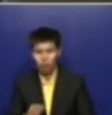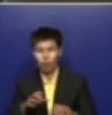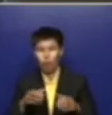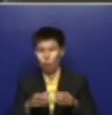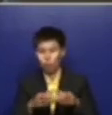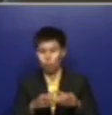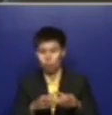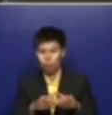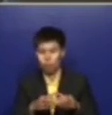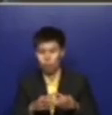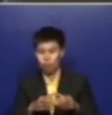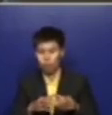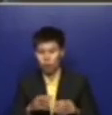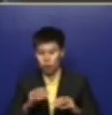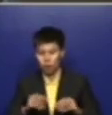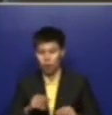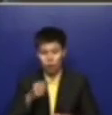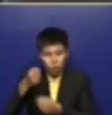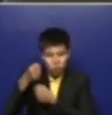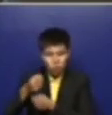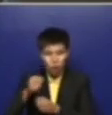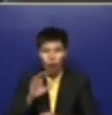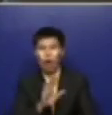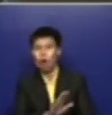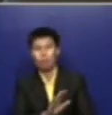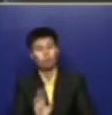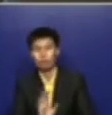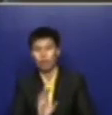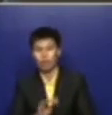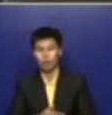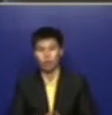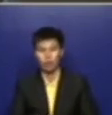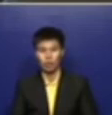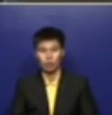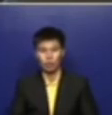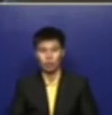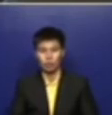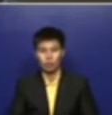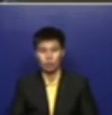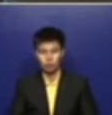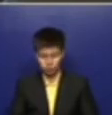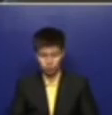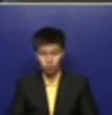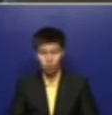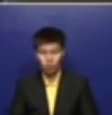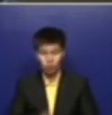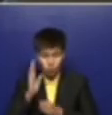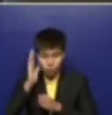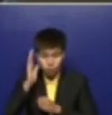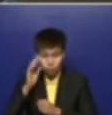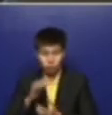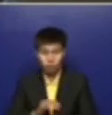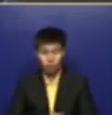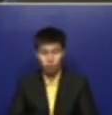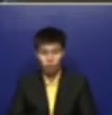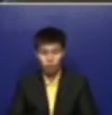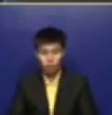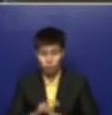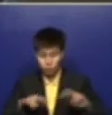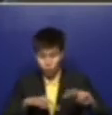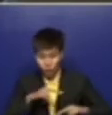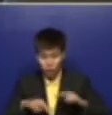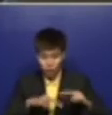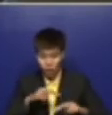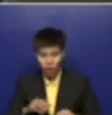ฐมนตรีนะครับที่จะให้ไปดำเนินการขออนุญาตเรียนว่าในการดำเนินการในเรื่องของการดูแลความส